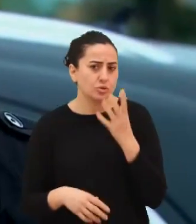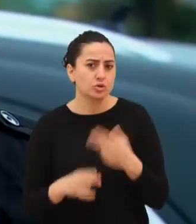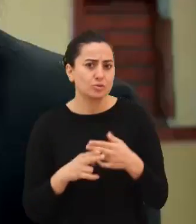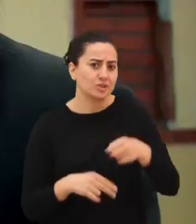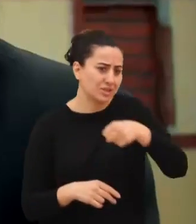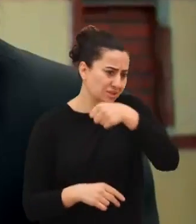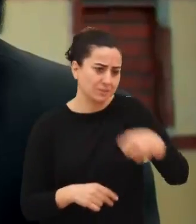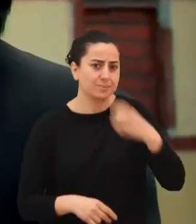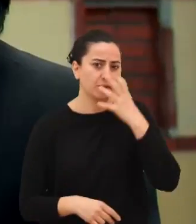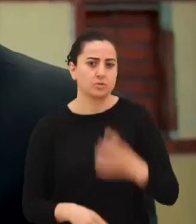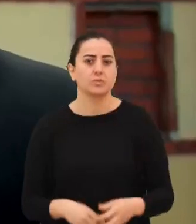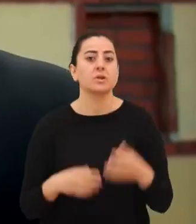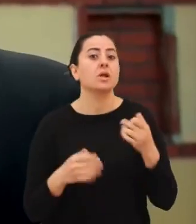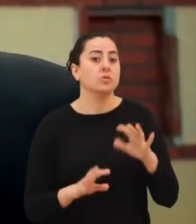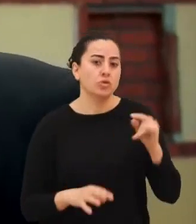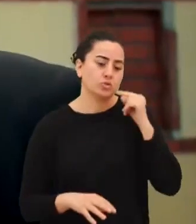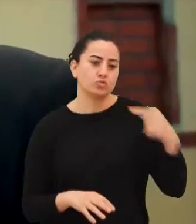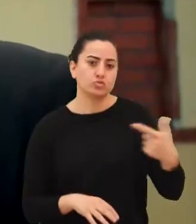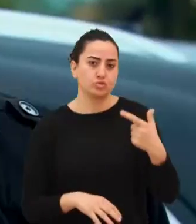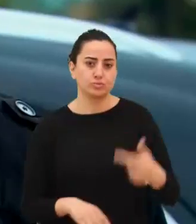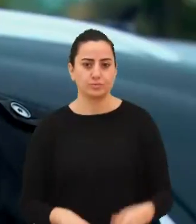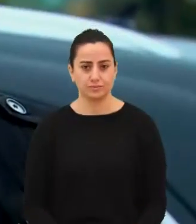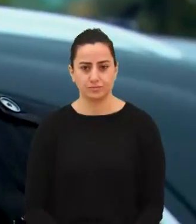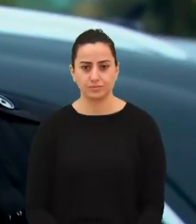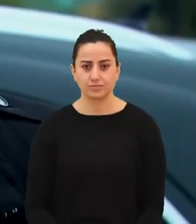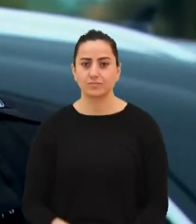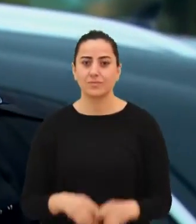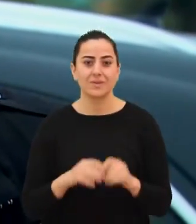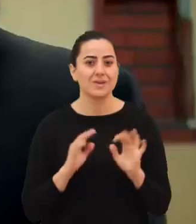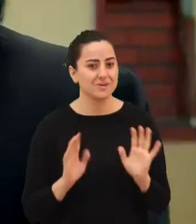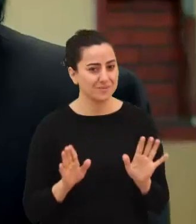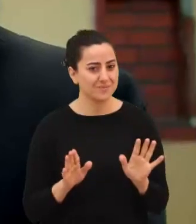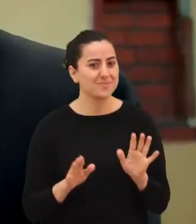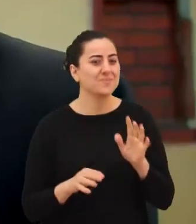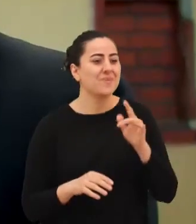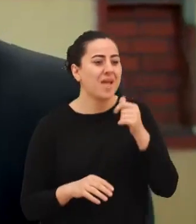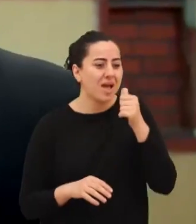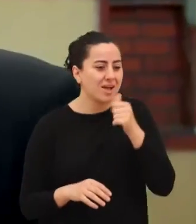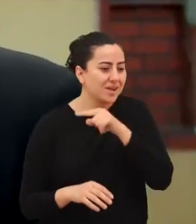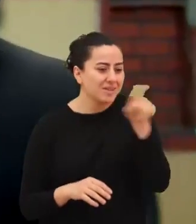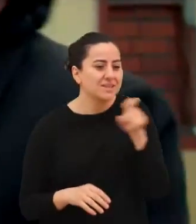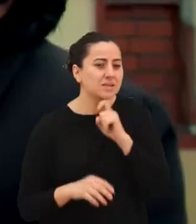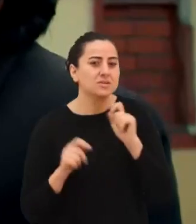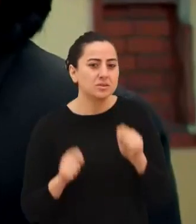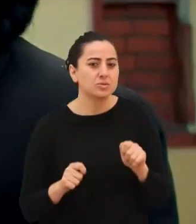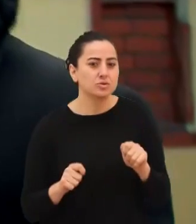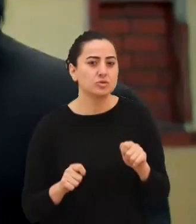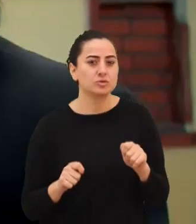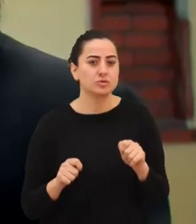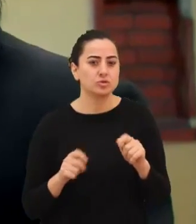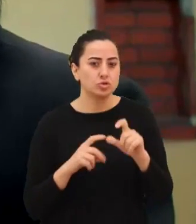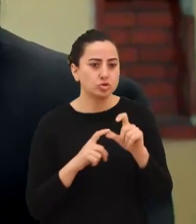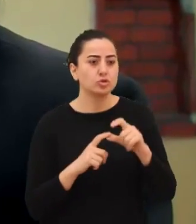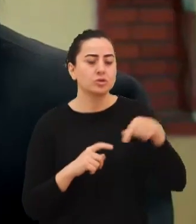içinde o çanta buraya gelecek. Gelmezse patlatırım. Bak beyler, bakın büyük bir yanlış yapıyorsunuz. Yani